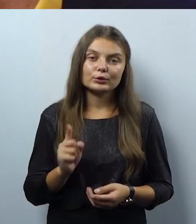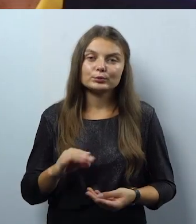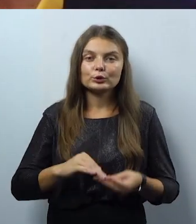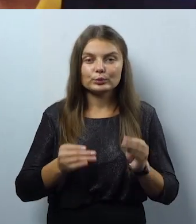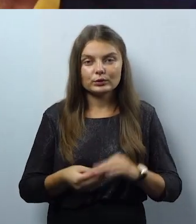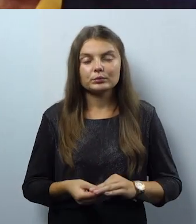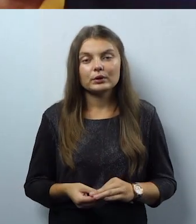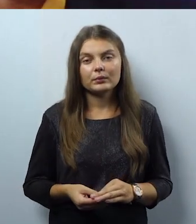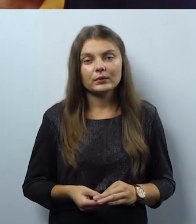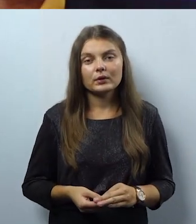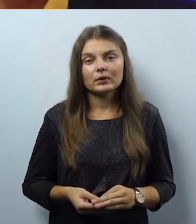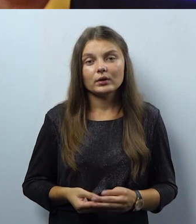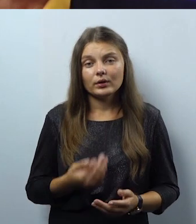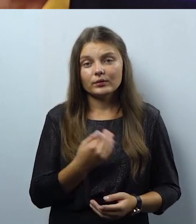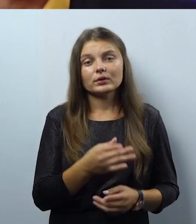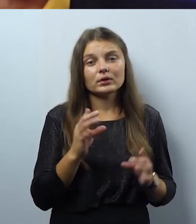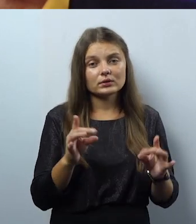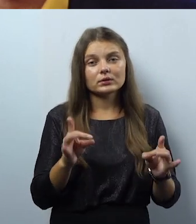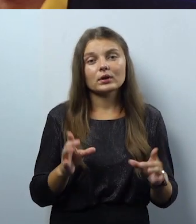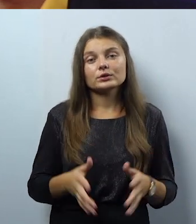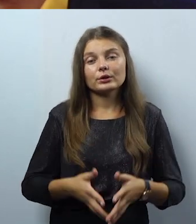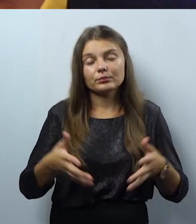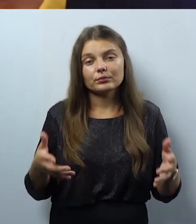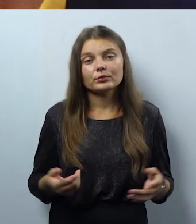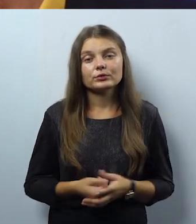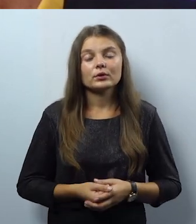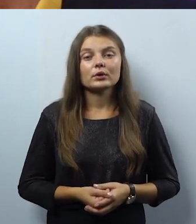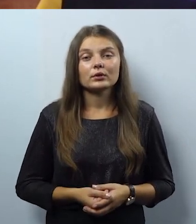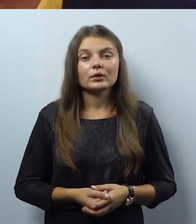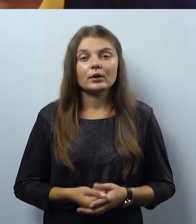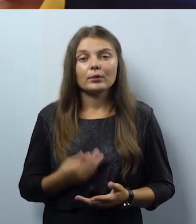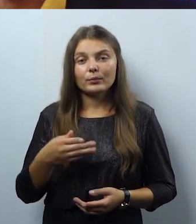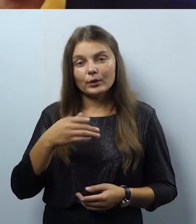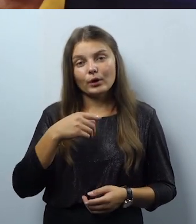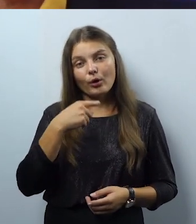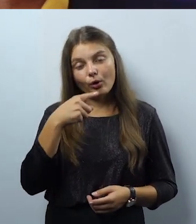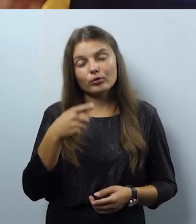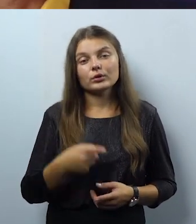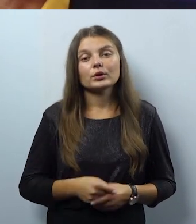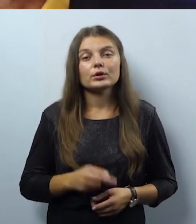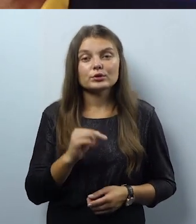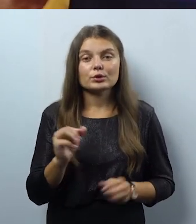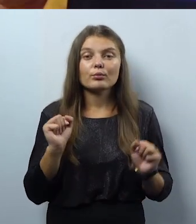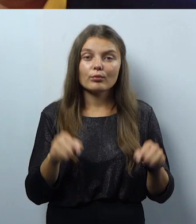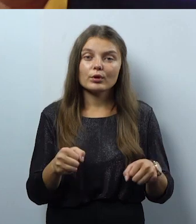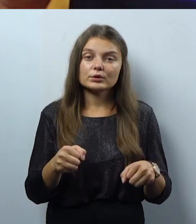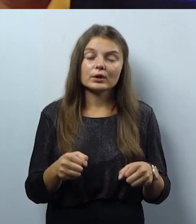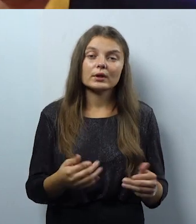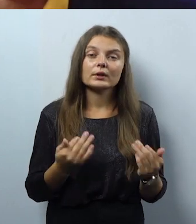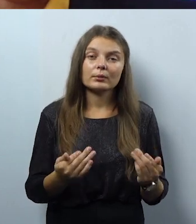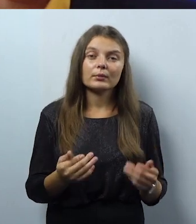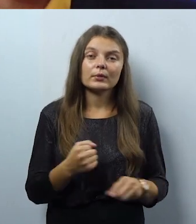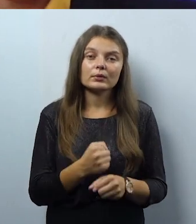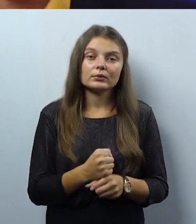Оксана зараз це чіткіше все скаже, як воно було, бо буквально декілька днів тому ми мали дискусію, вона дзвонила, чи можна це буде зараз робити.